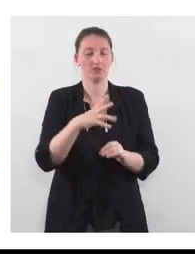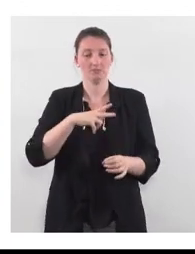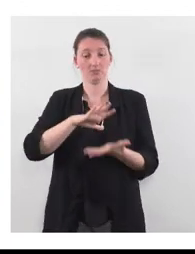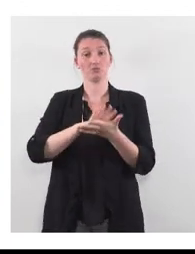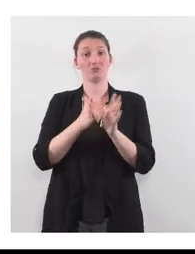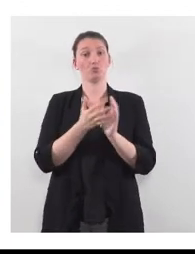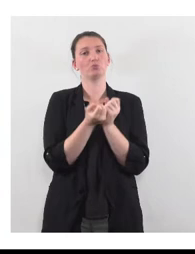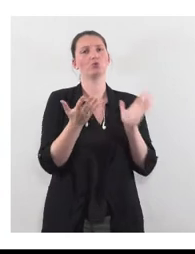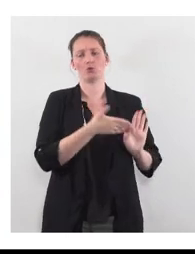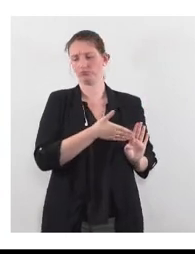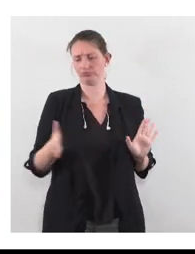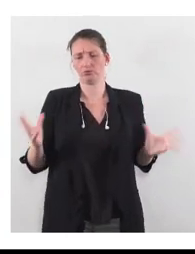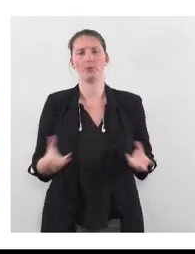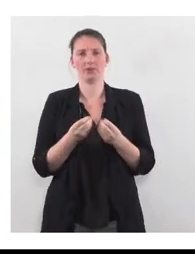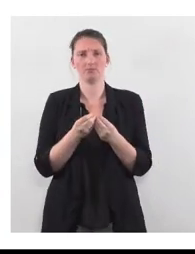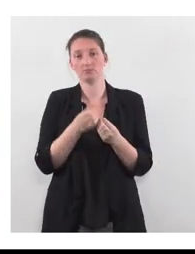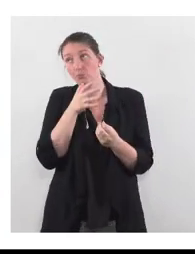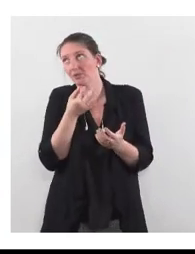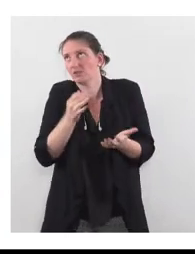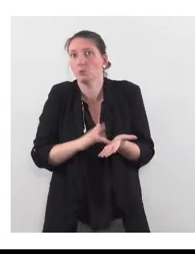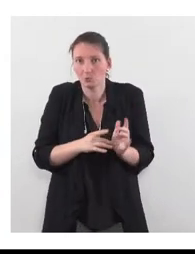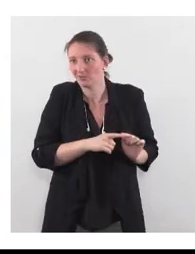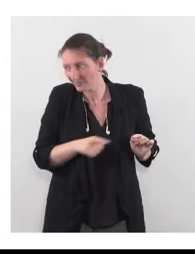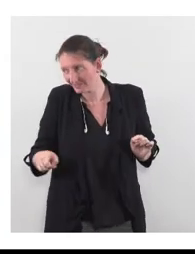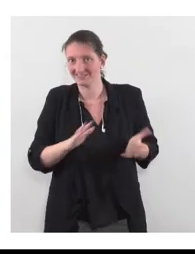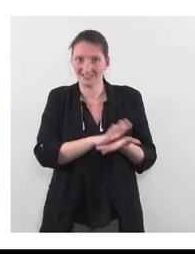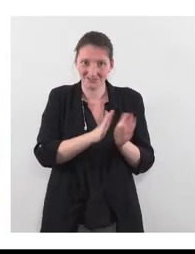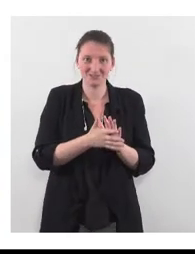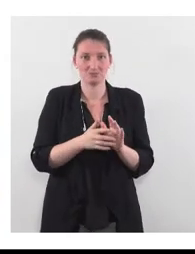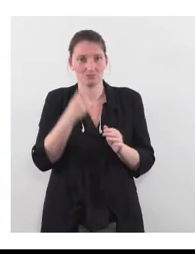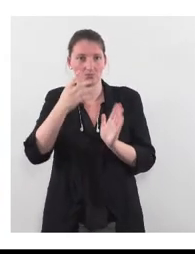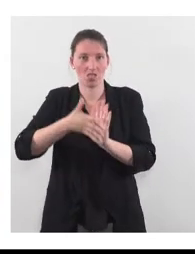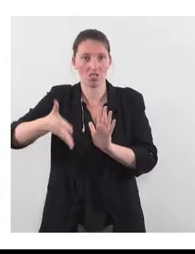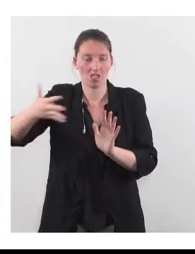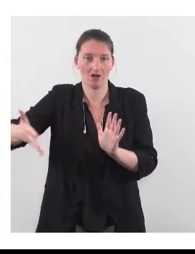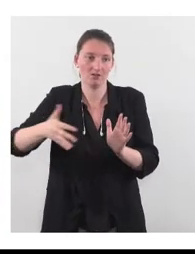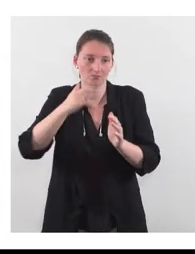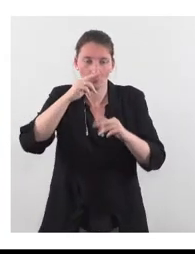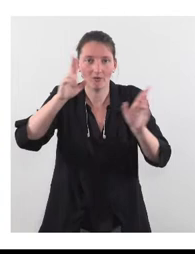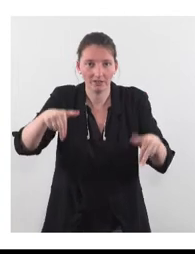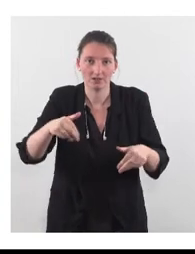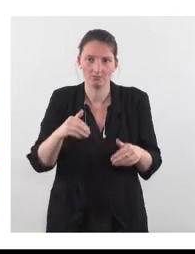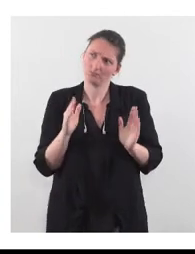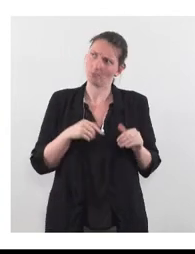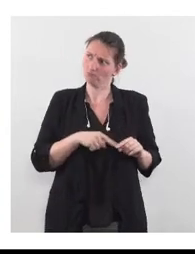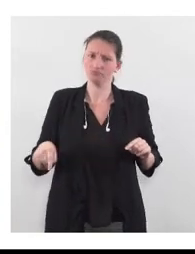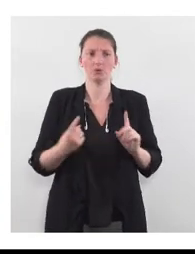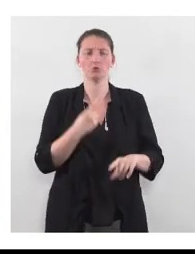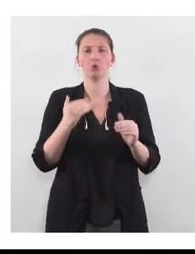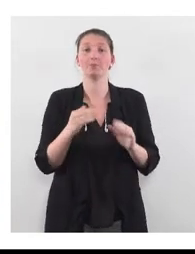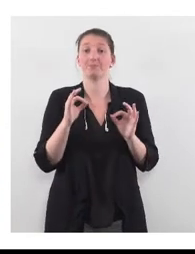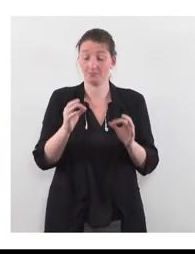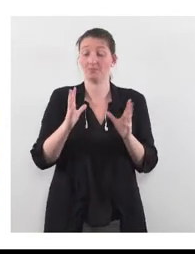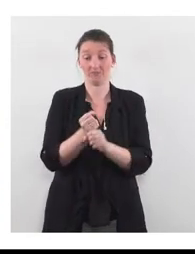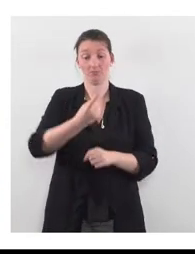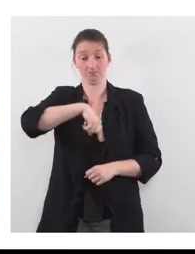interassociatif. Alors, je ne citerai pas tous les membres, parce qu'on pour ne pas vous faire perdre de temps, même s'ils sont indispensables. Et on se disait, par